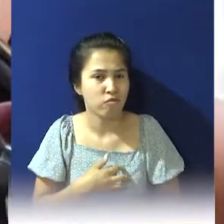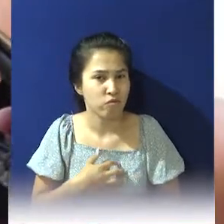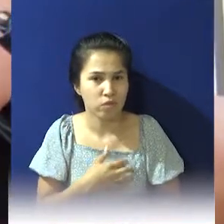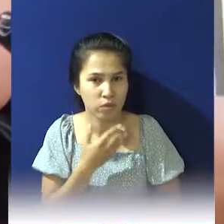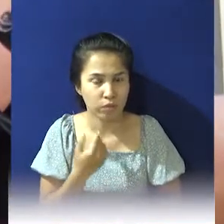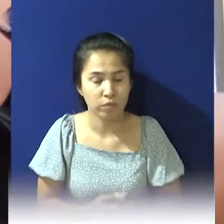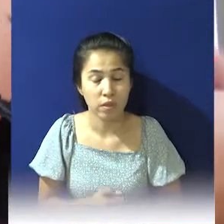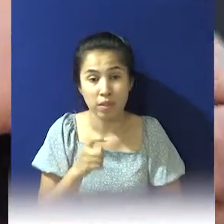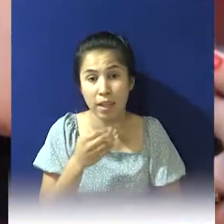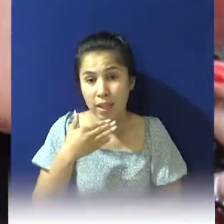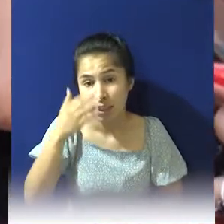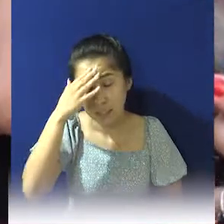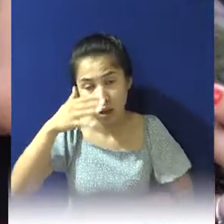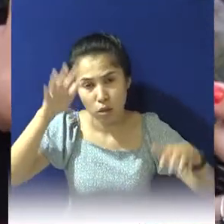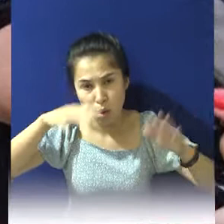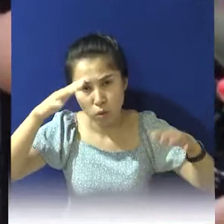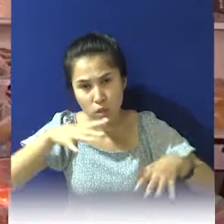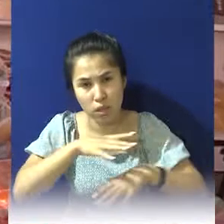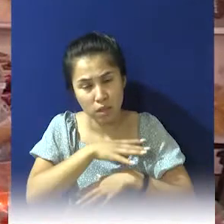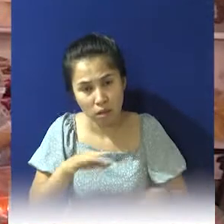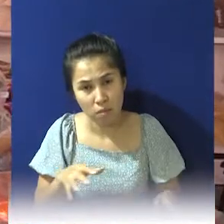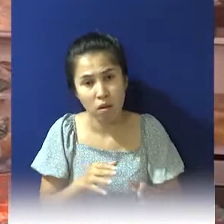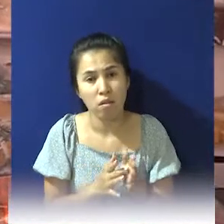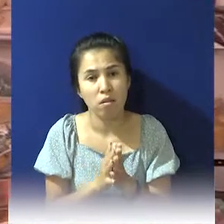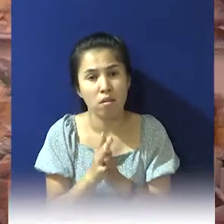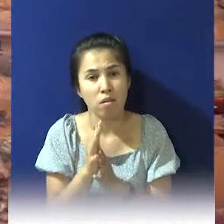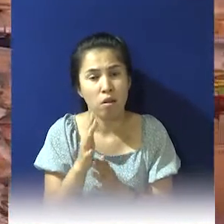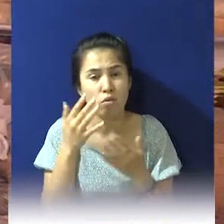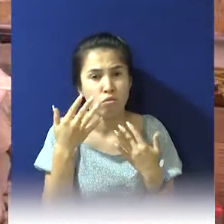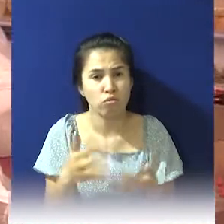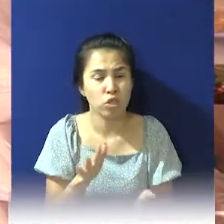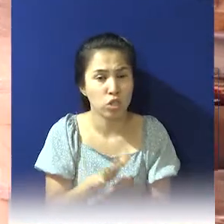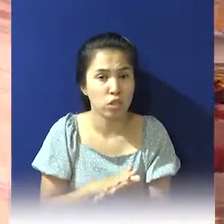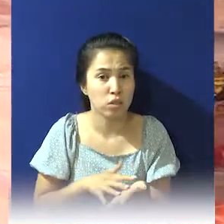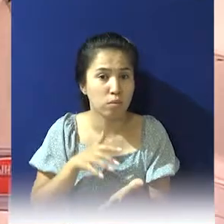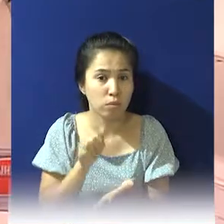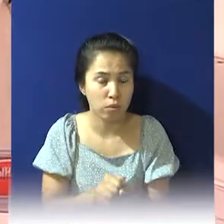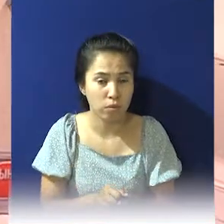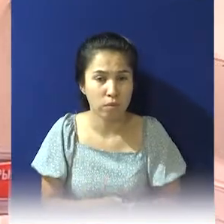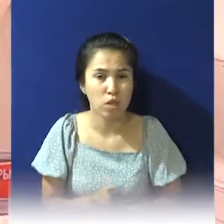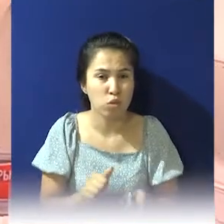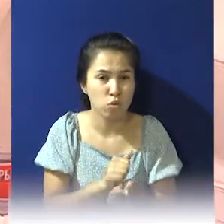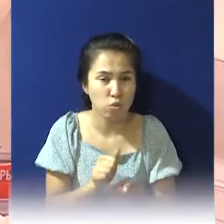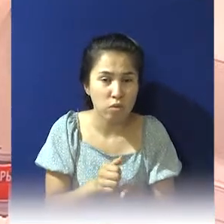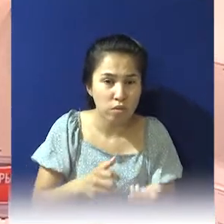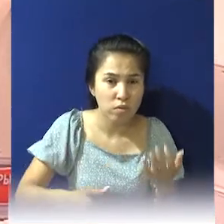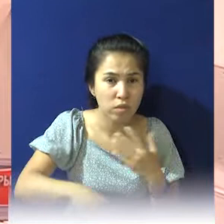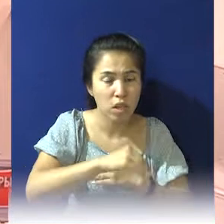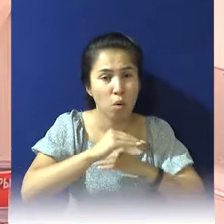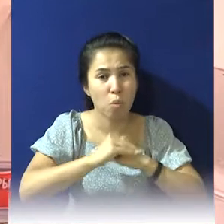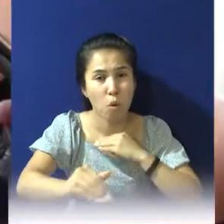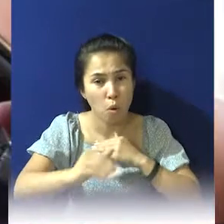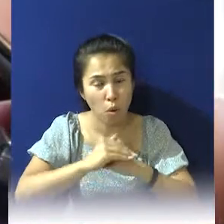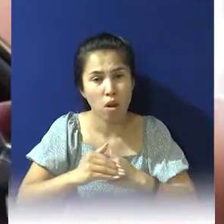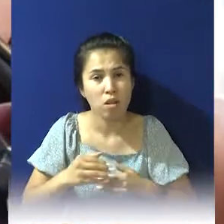на Кайкармете. Однако нести оттуда необходимые продукты тяжело и несправедливо, когда под носом у них имеется и свой социальный